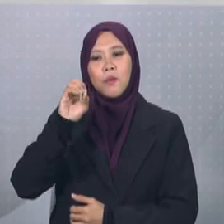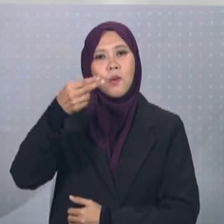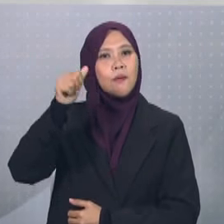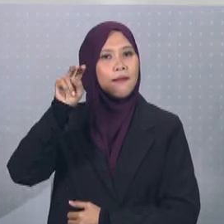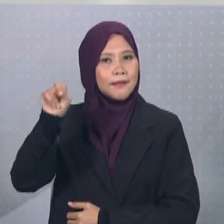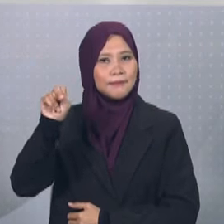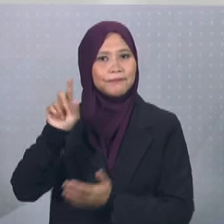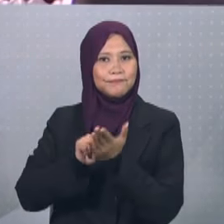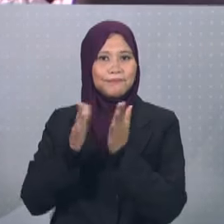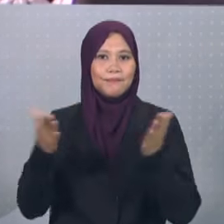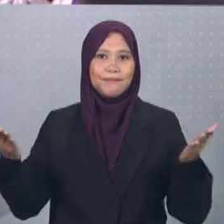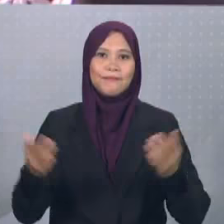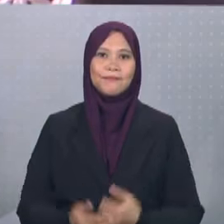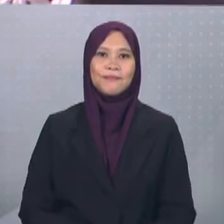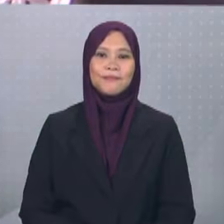Chinasame.